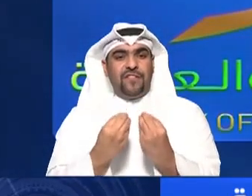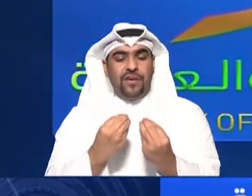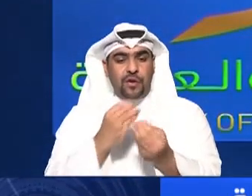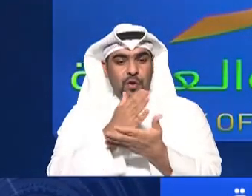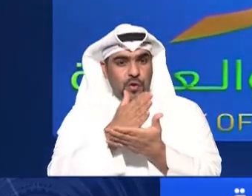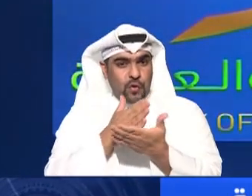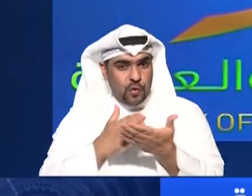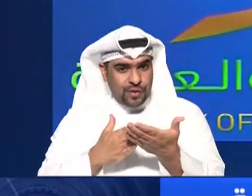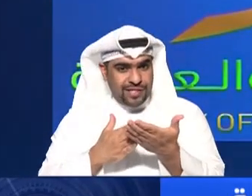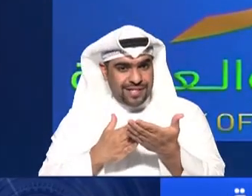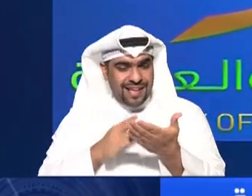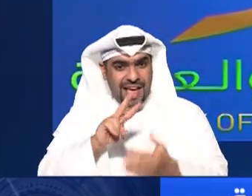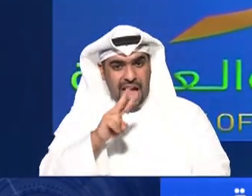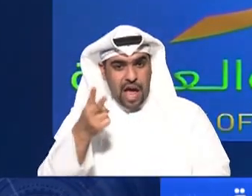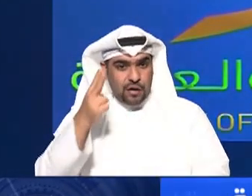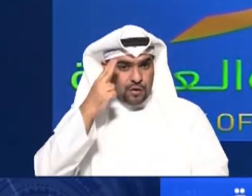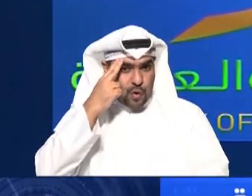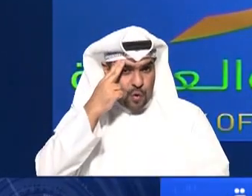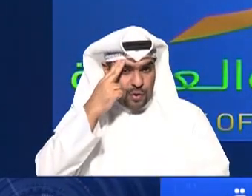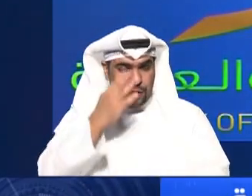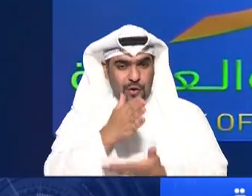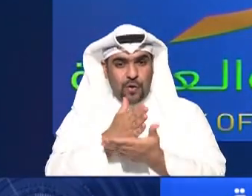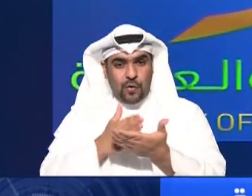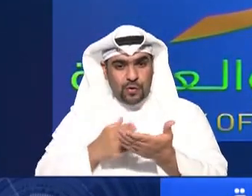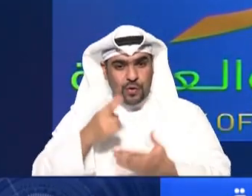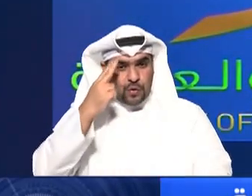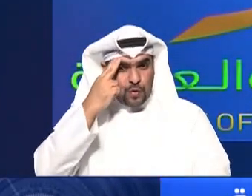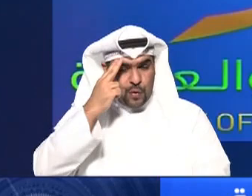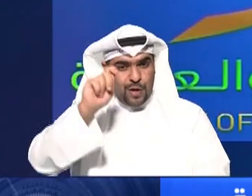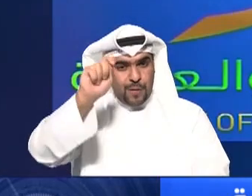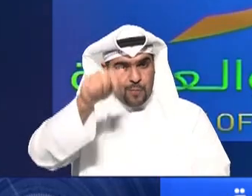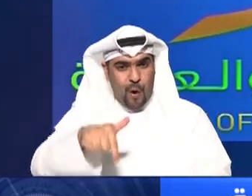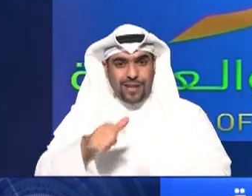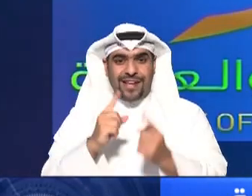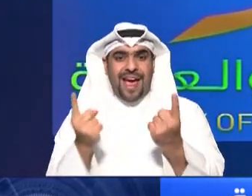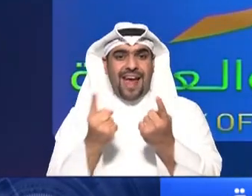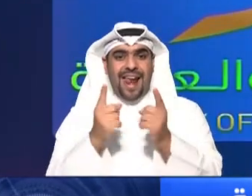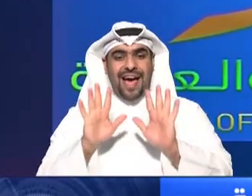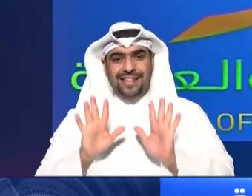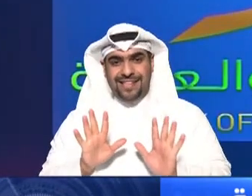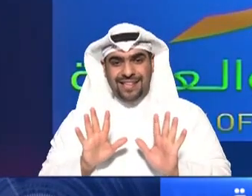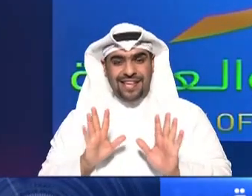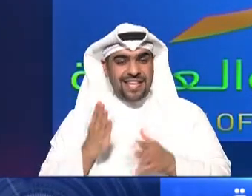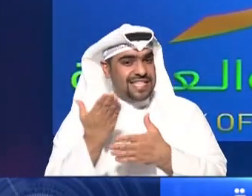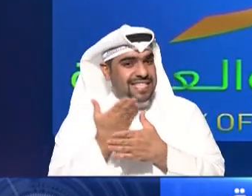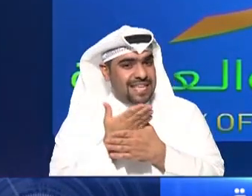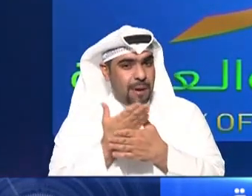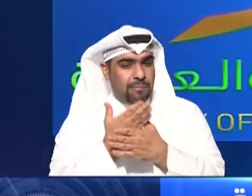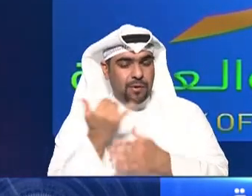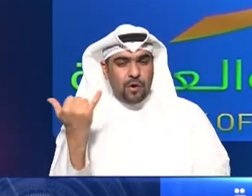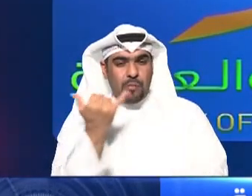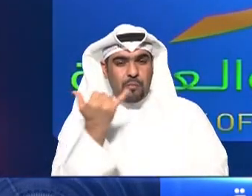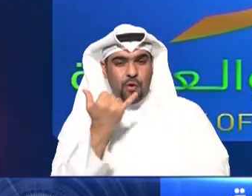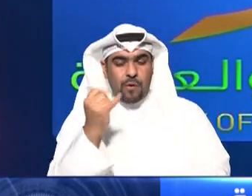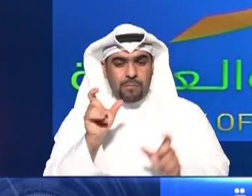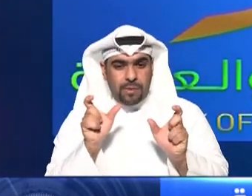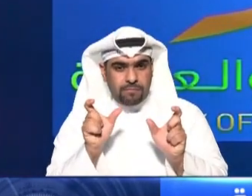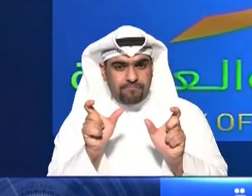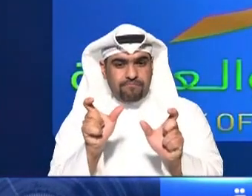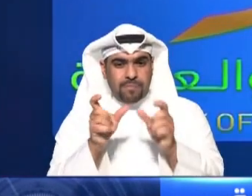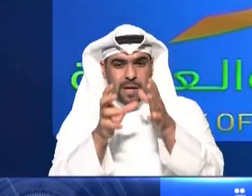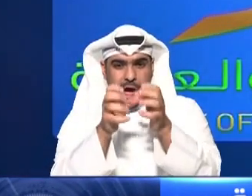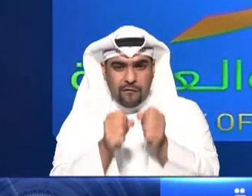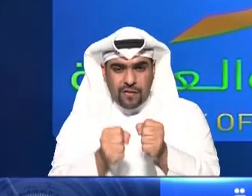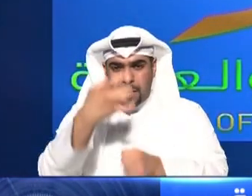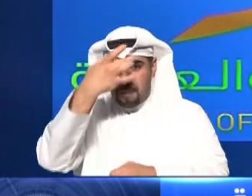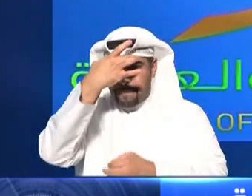كورونا ولتحقيق مقاصد الشريعة الإسلامية، وهو الحفاظ على النفس البشرية، والذي لقي تأييدا